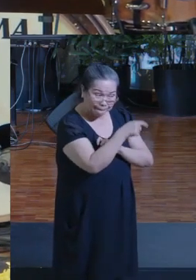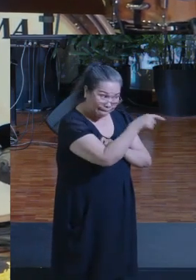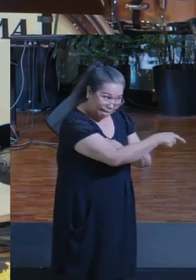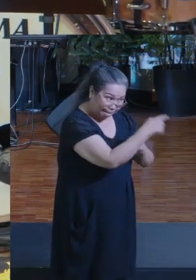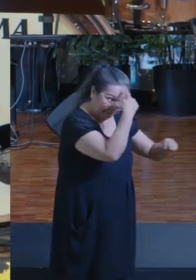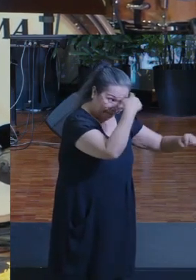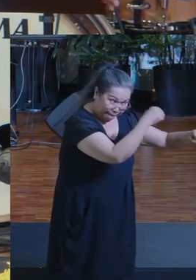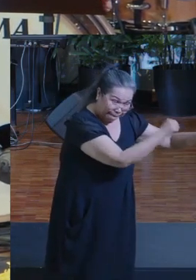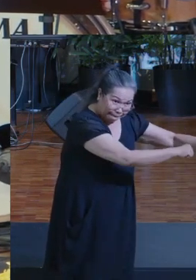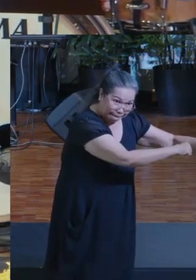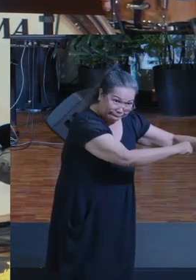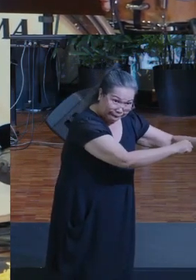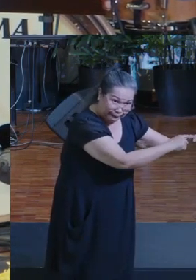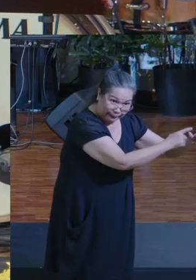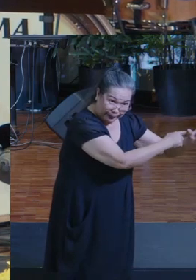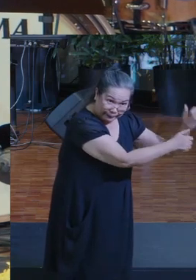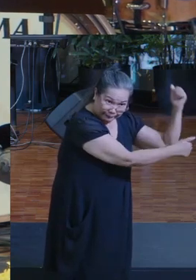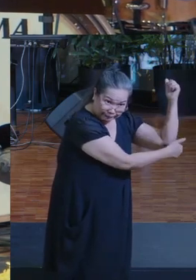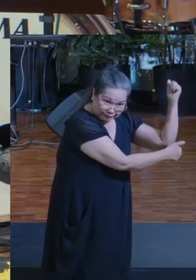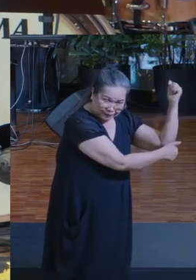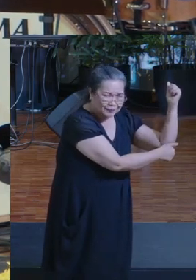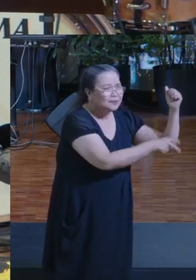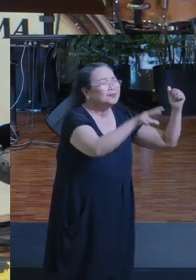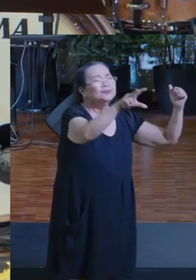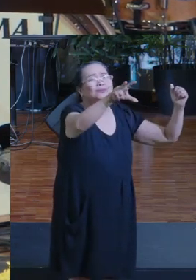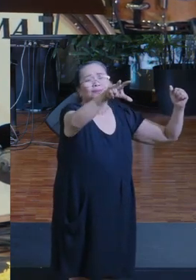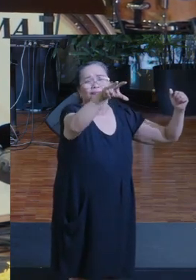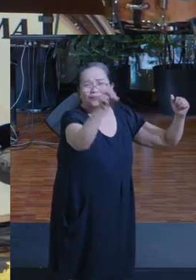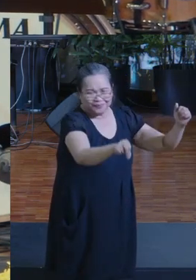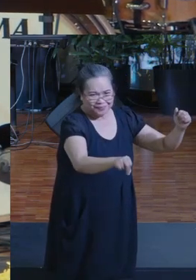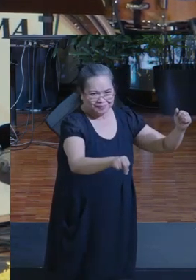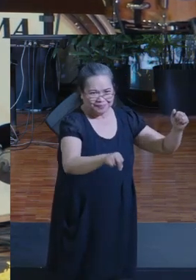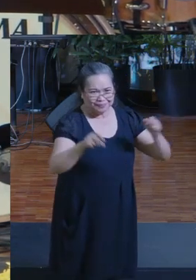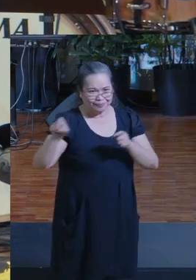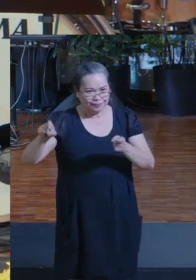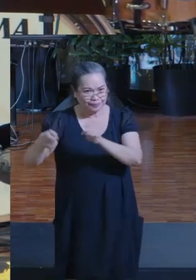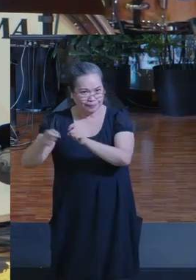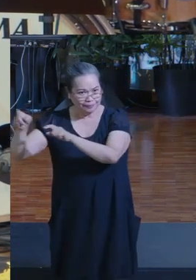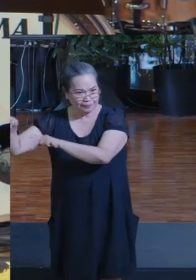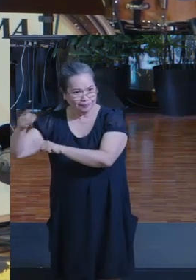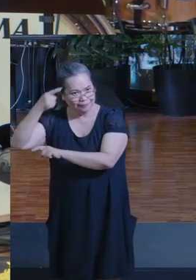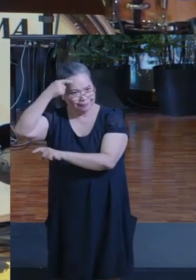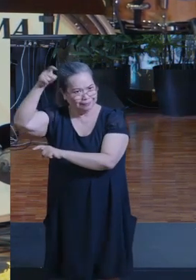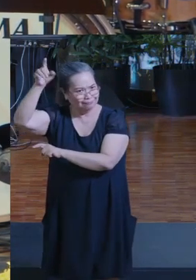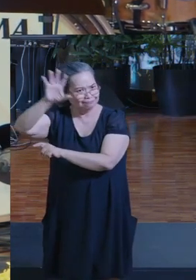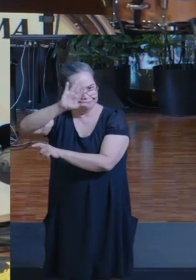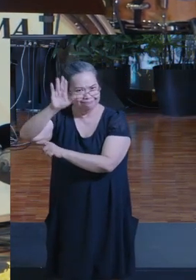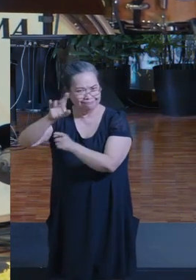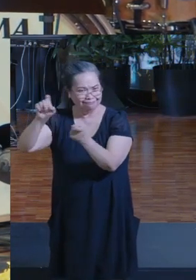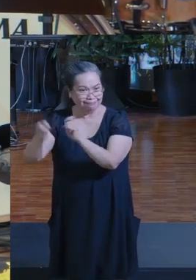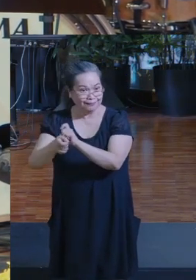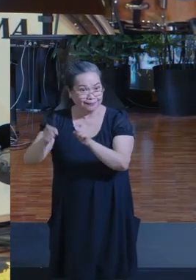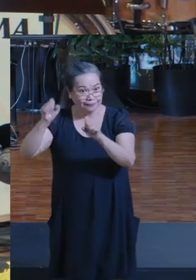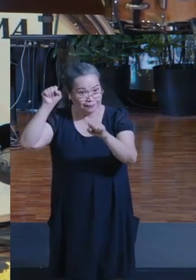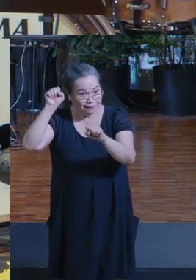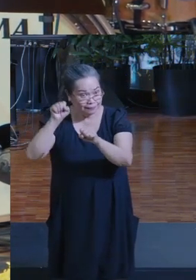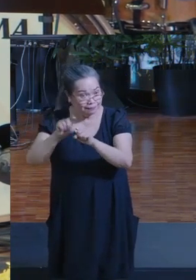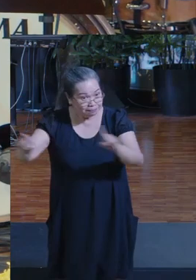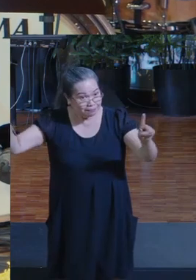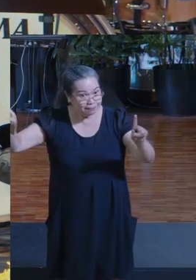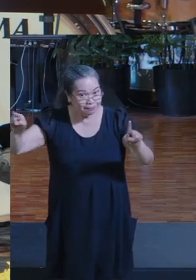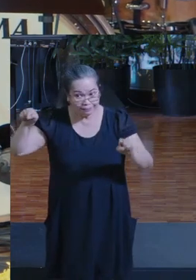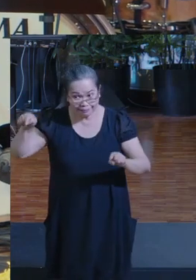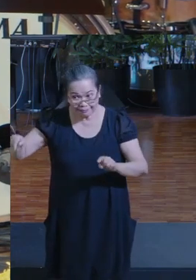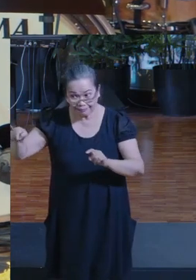ang hindi mababagong tipan ng Diyos sapagkat hindi nagbabago ang ating Diyos. Kundi upang ipakita ang